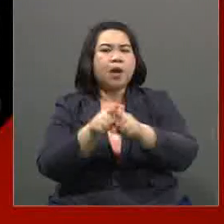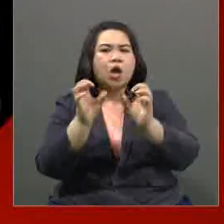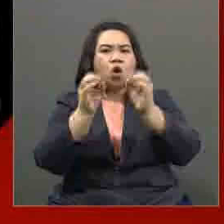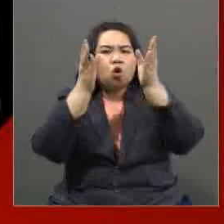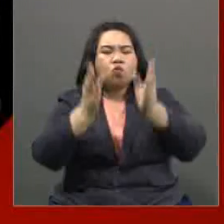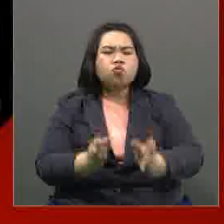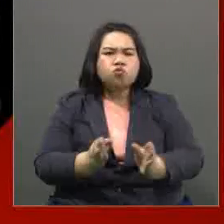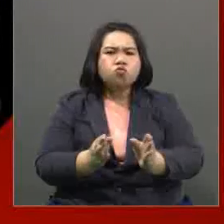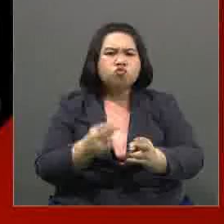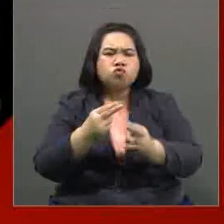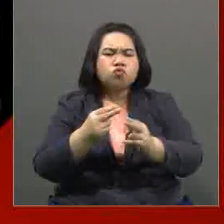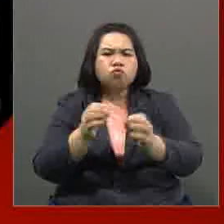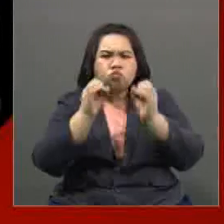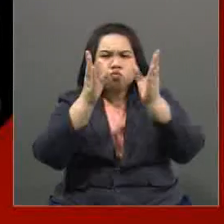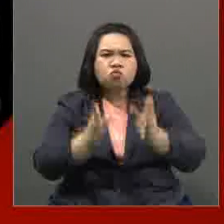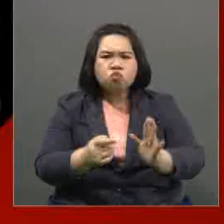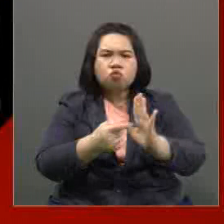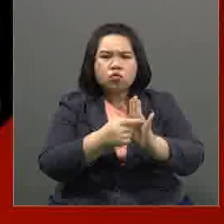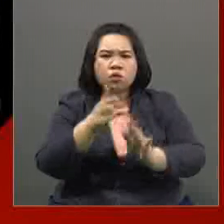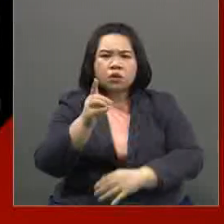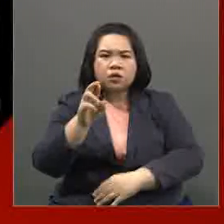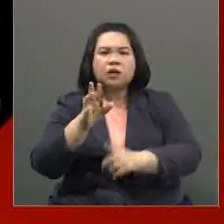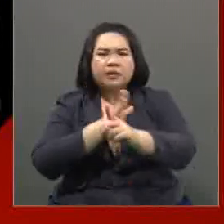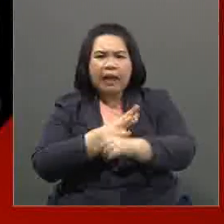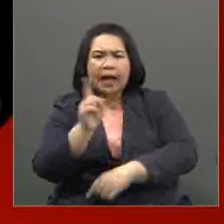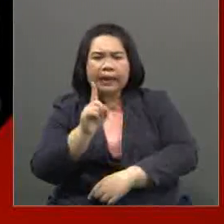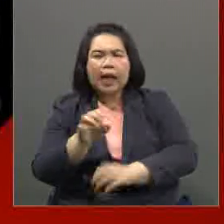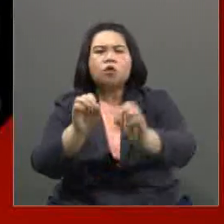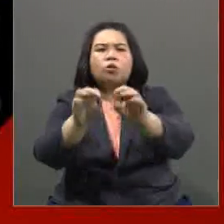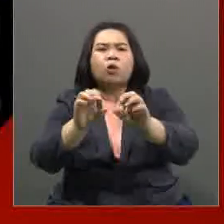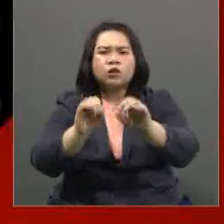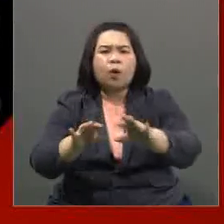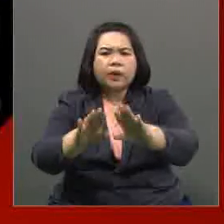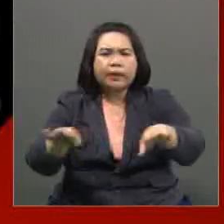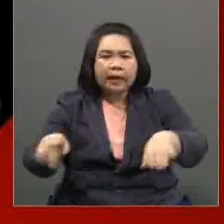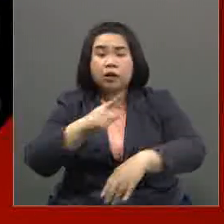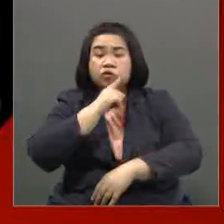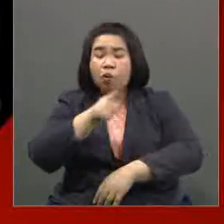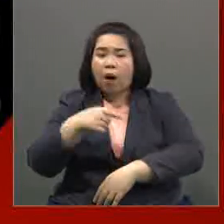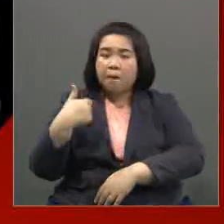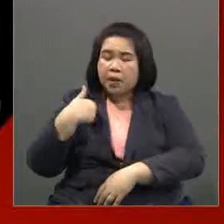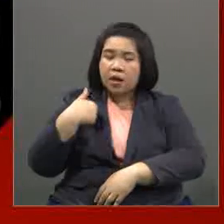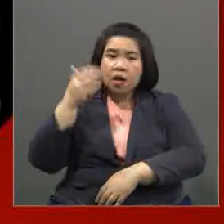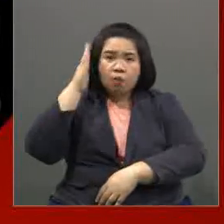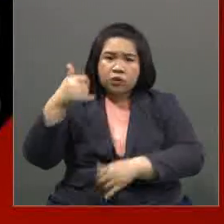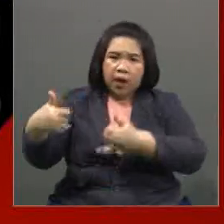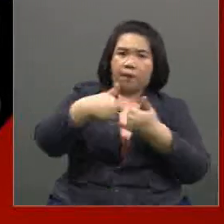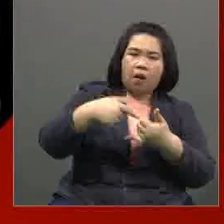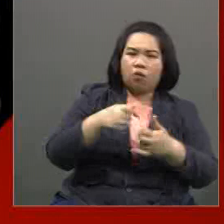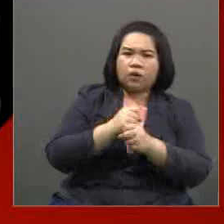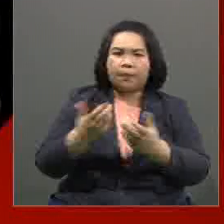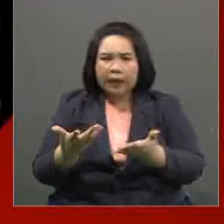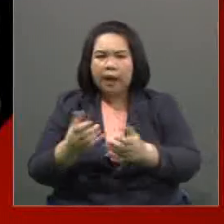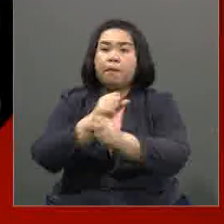ครูดคืออะไรคือคนที่จะคอยเข้าไปสอนเรื่องการป้องกันตัวจากการถูกคู่คำทางเพศและเรื่องอื่นๆตาม